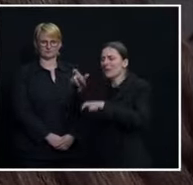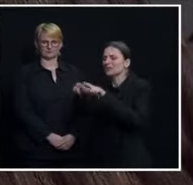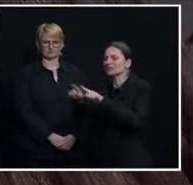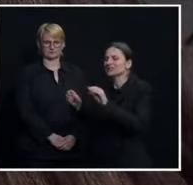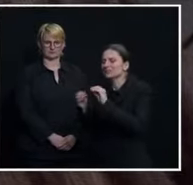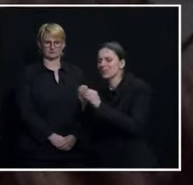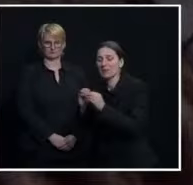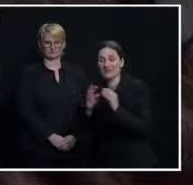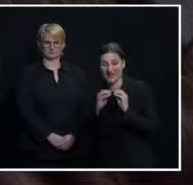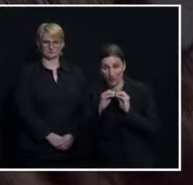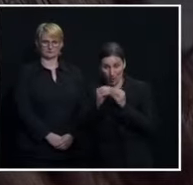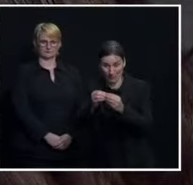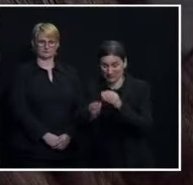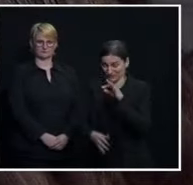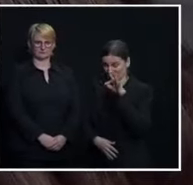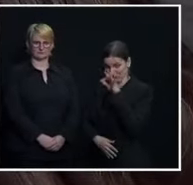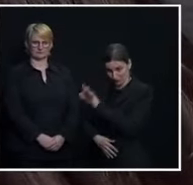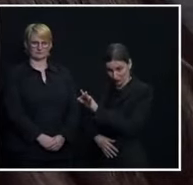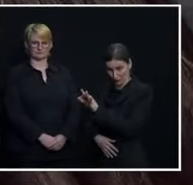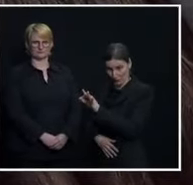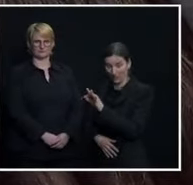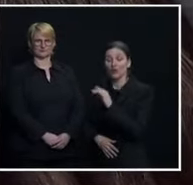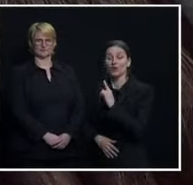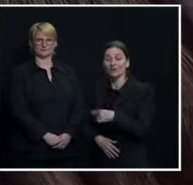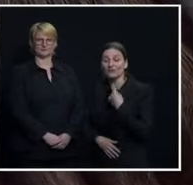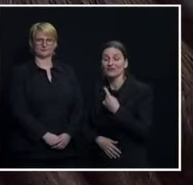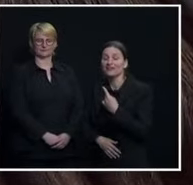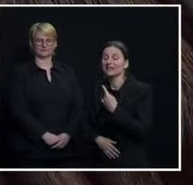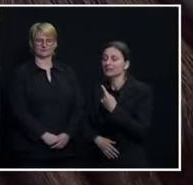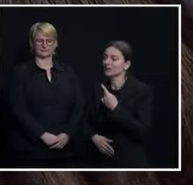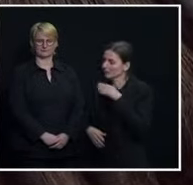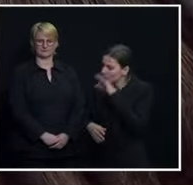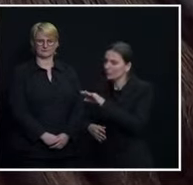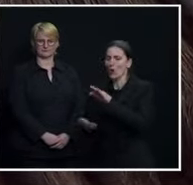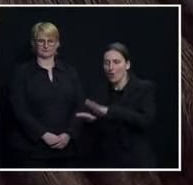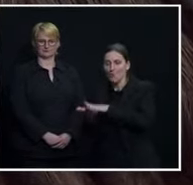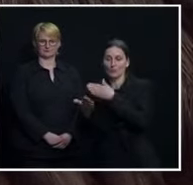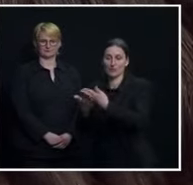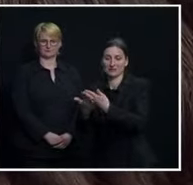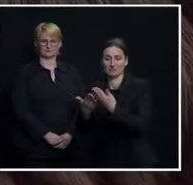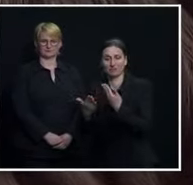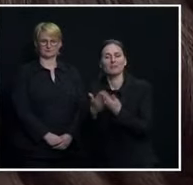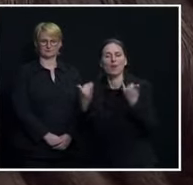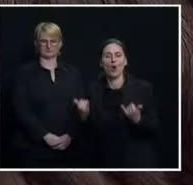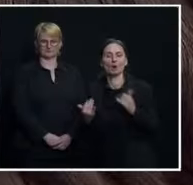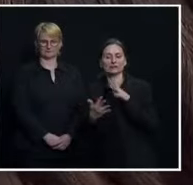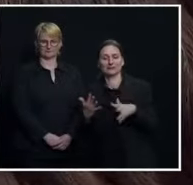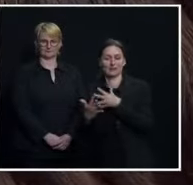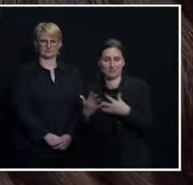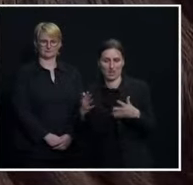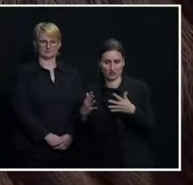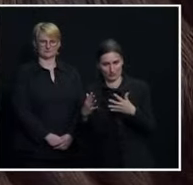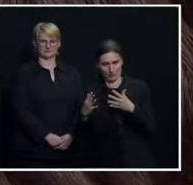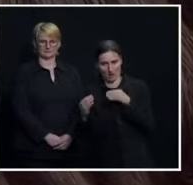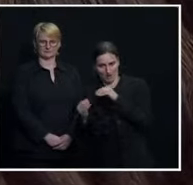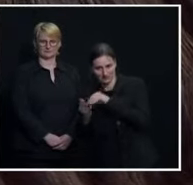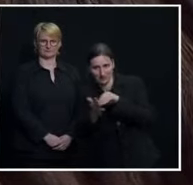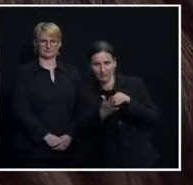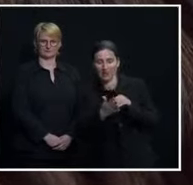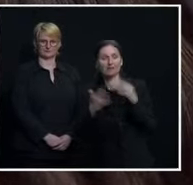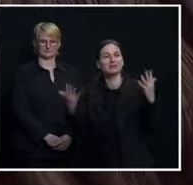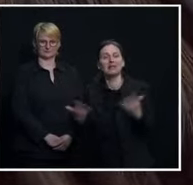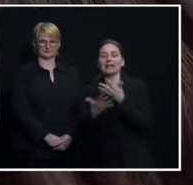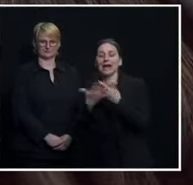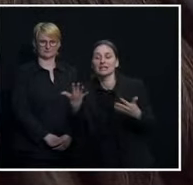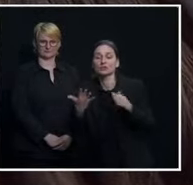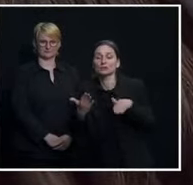zu kompliziert ist für sie. Und wir haben die Notwendigkeit, ihnen das zu übersetzen, wie wir es heute mit Gebärdensprache heute hier sehen, wie wir es mit leichter